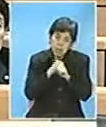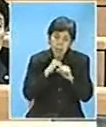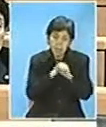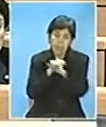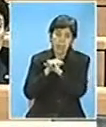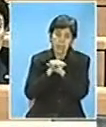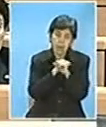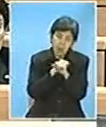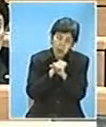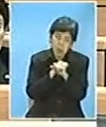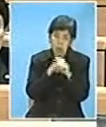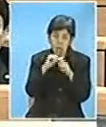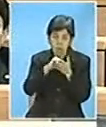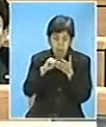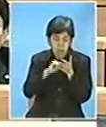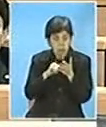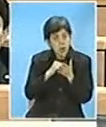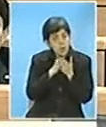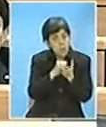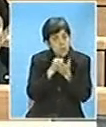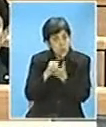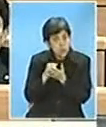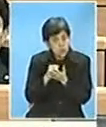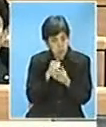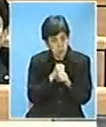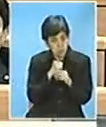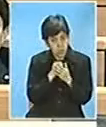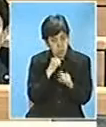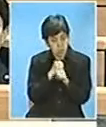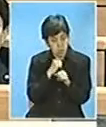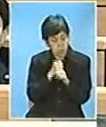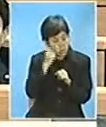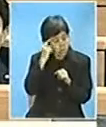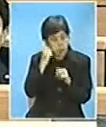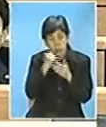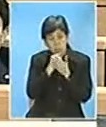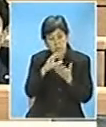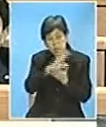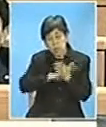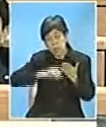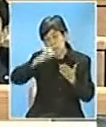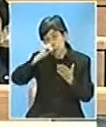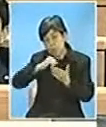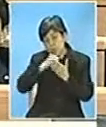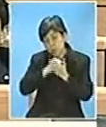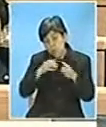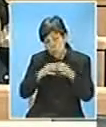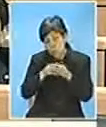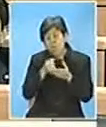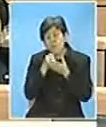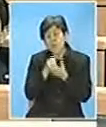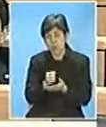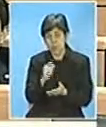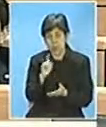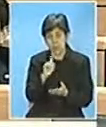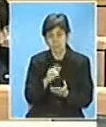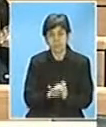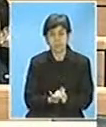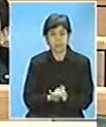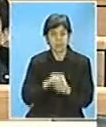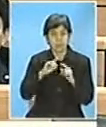องกันแก้ไขช่วยเหลือหรือชดเชยในภาพรวมของประเทศและเฉพาะกลุ่มอย่างไร